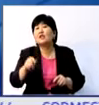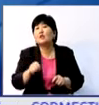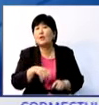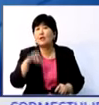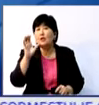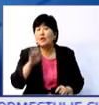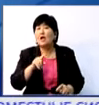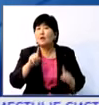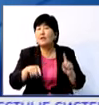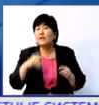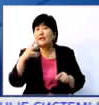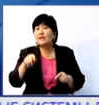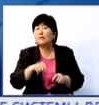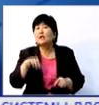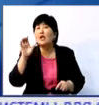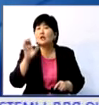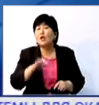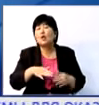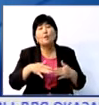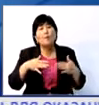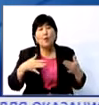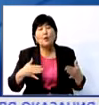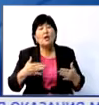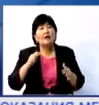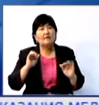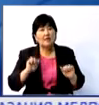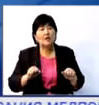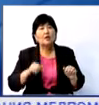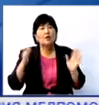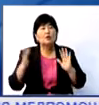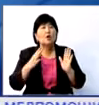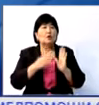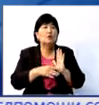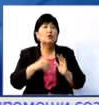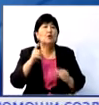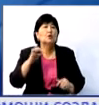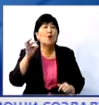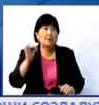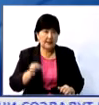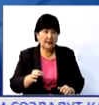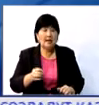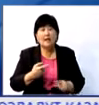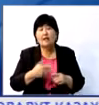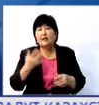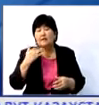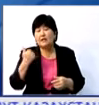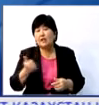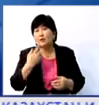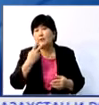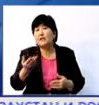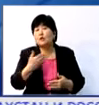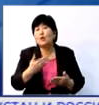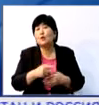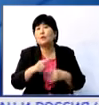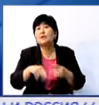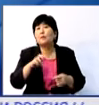секунду, порывы в 30 метров в секунду и более. Вероятность шторма 90-100%. Это все к данному часу. Смотрите наши